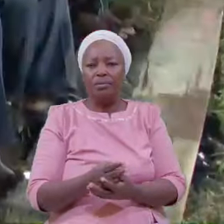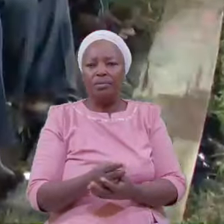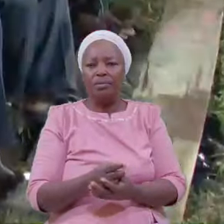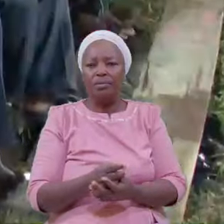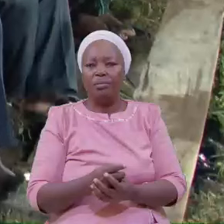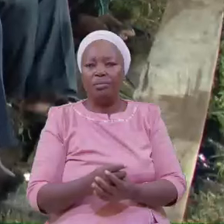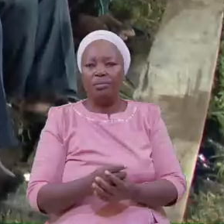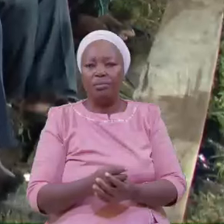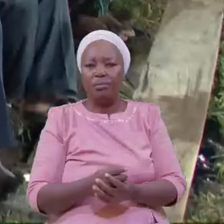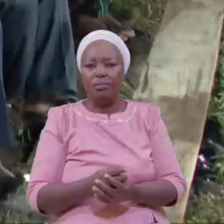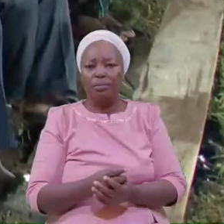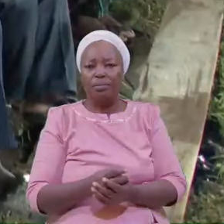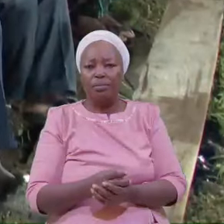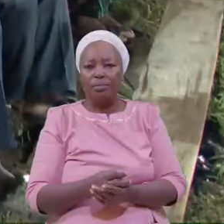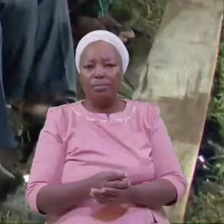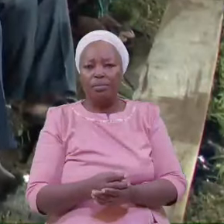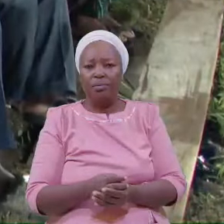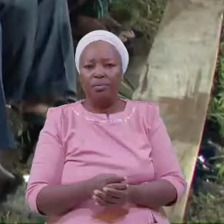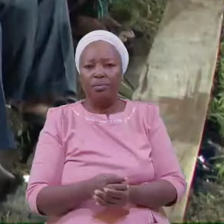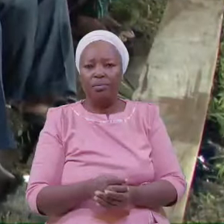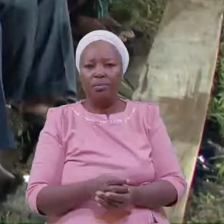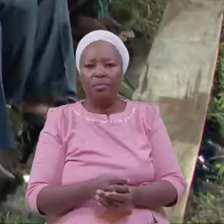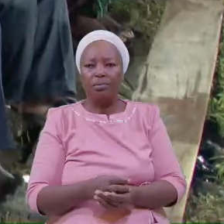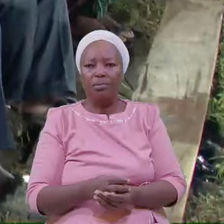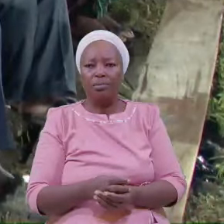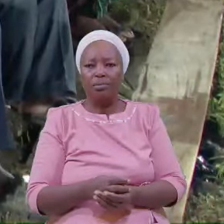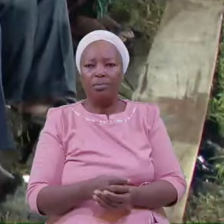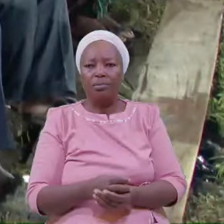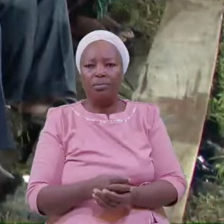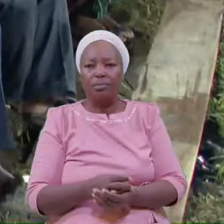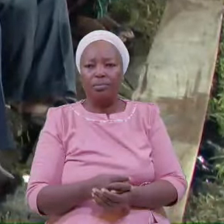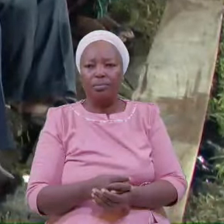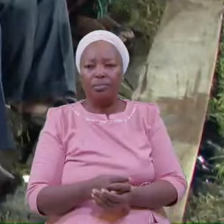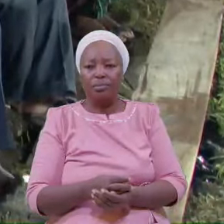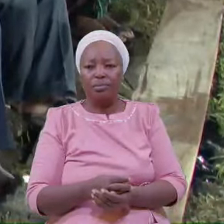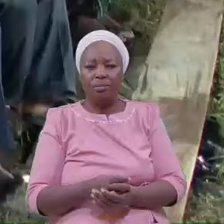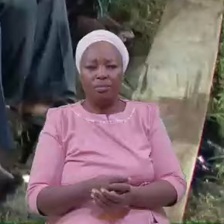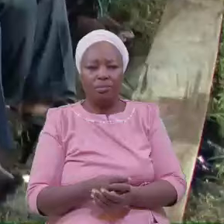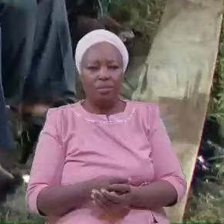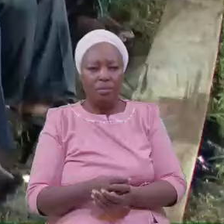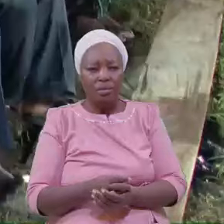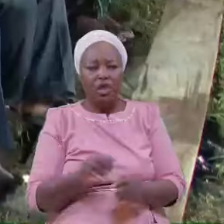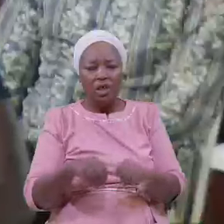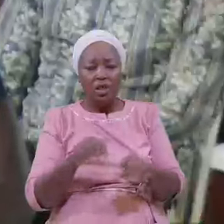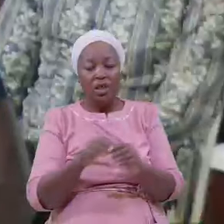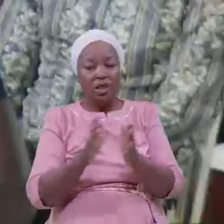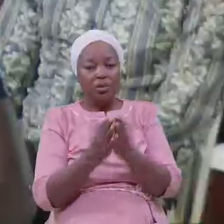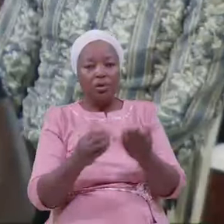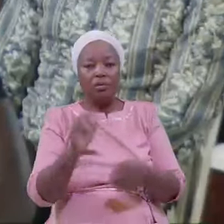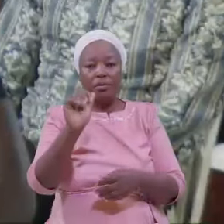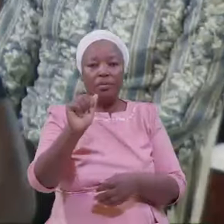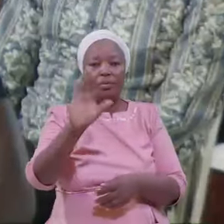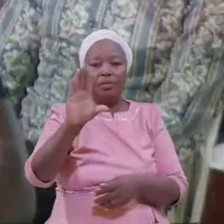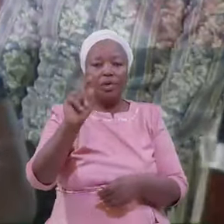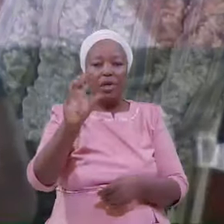hindi nakakakilala sa Panginoon, ano ang pagtingin nila sa We're Diyos? We're looking at Acts chapter 13. Basahin natin